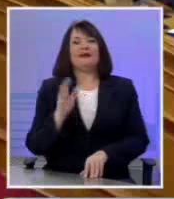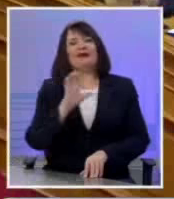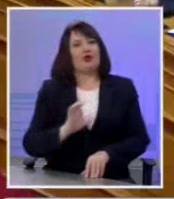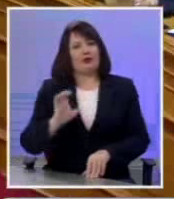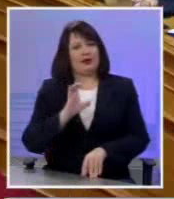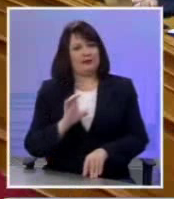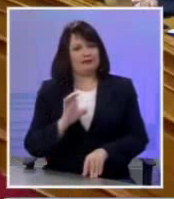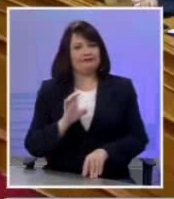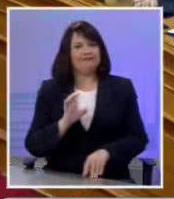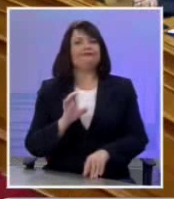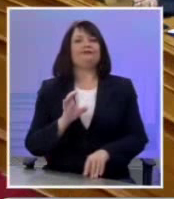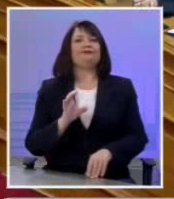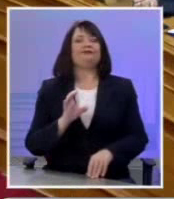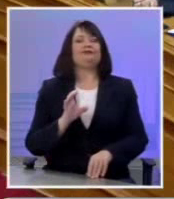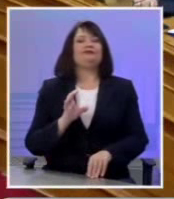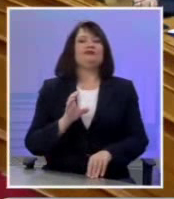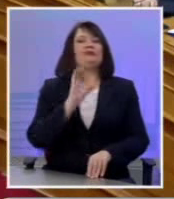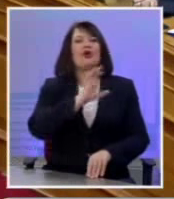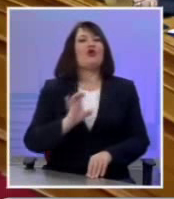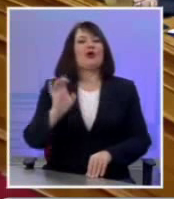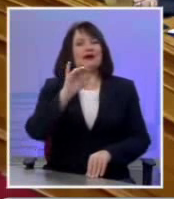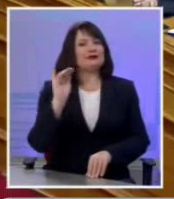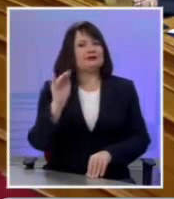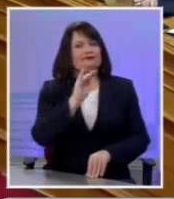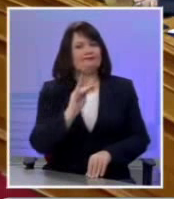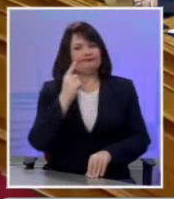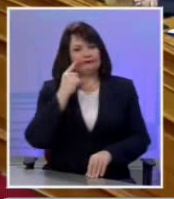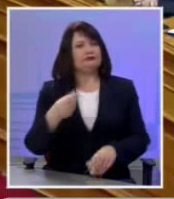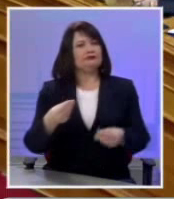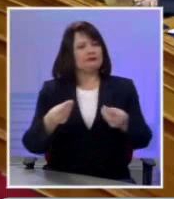από τις ευρωπαϊκές αρχές, από άλλες χώρες, να μας